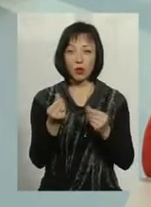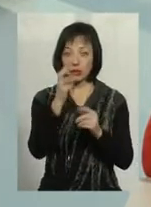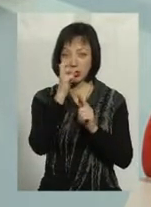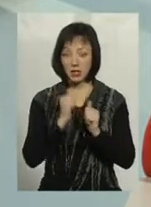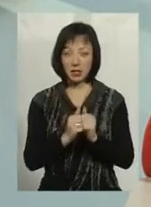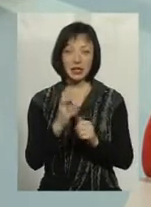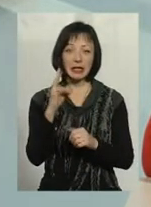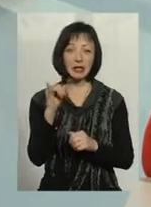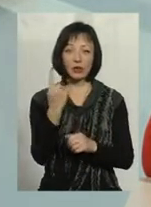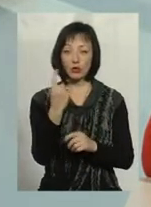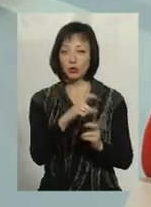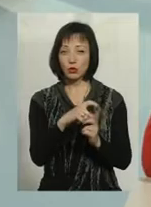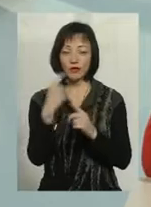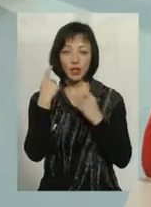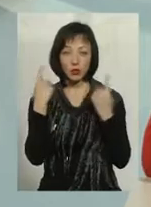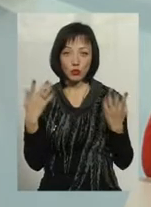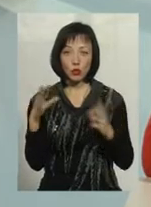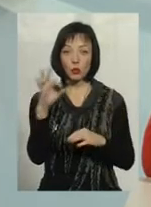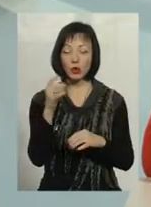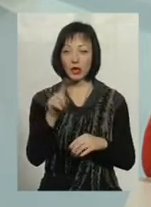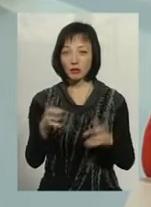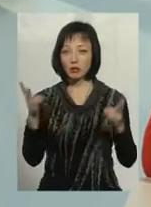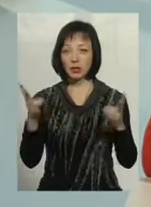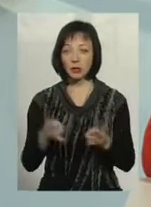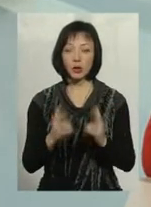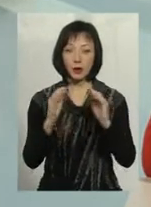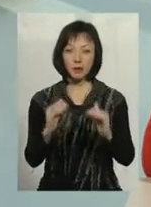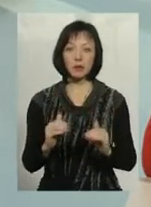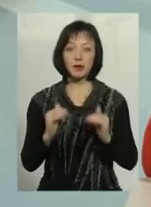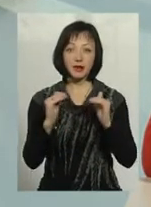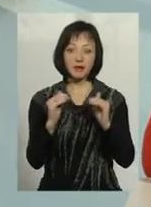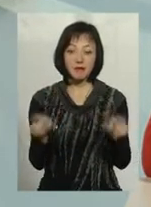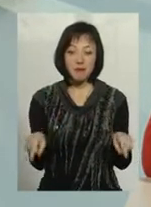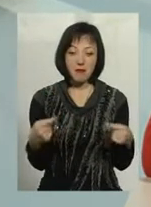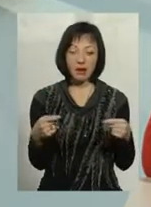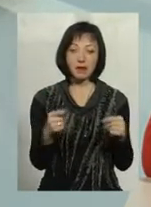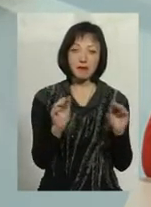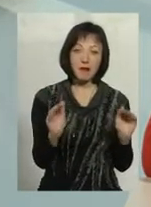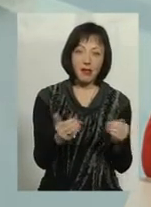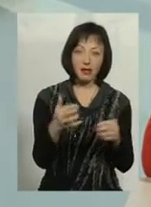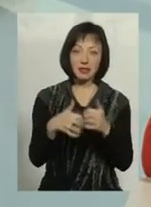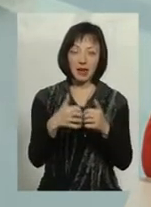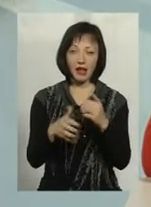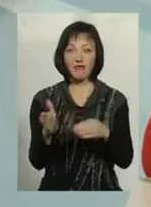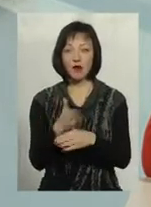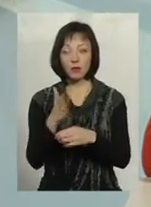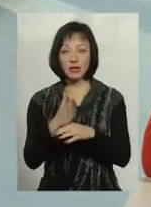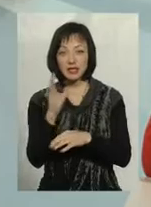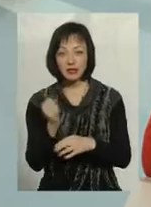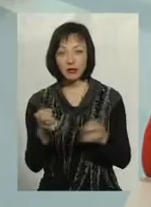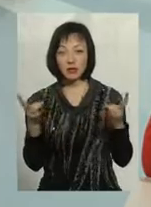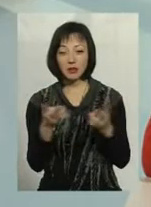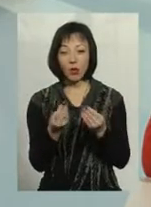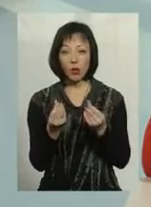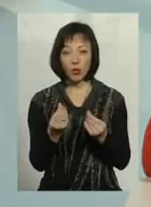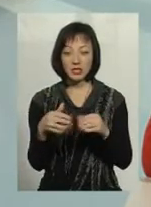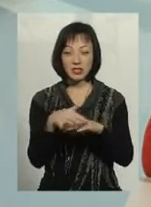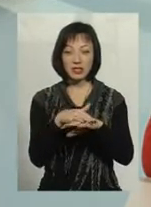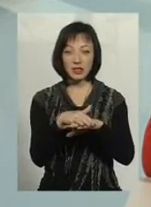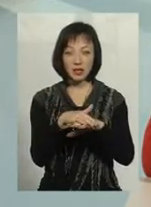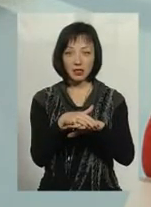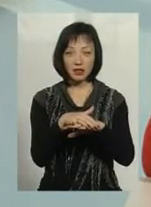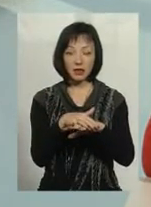з нулем. І тому ми вже з кордону не конкурентно здатні. А потрібно зробити таким чином, щоб власний